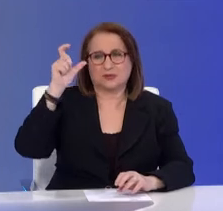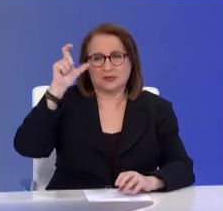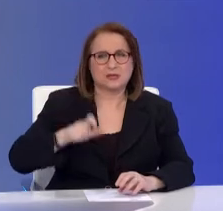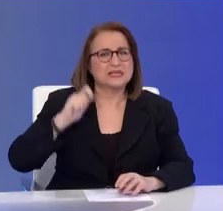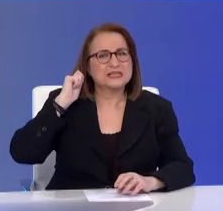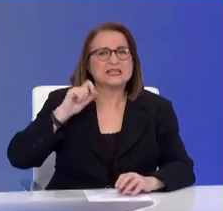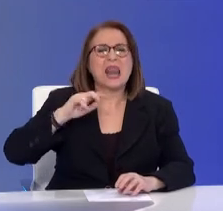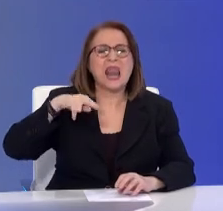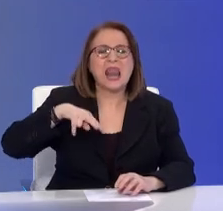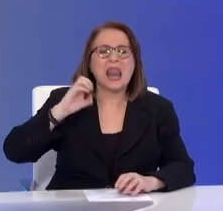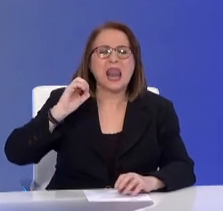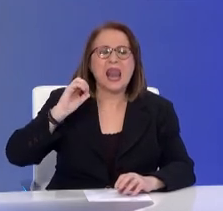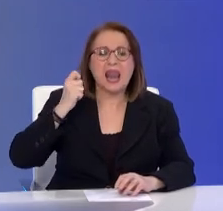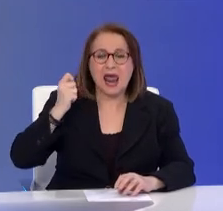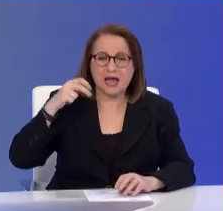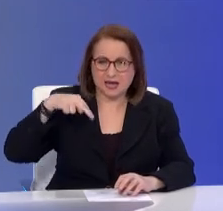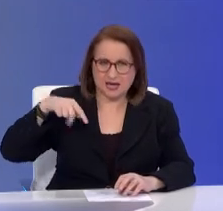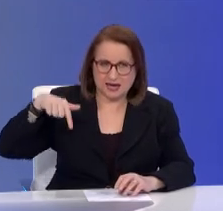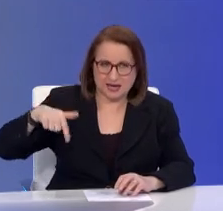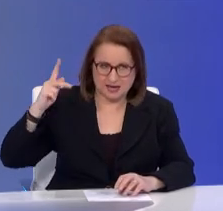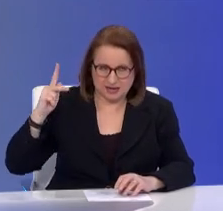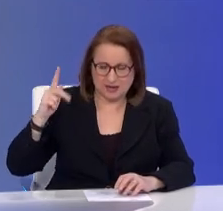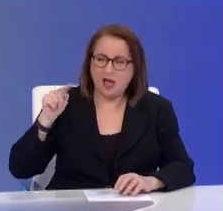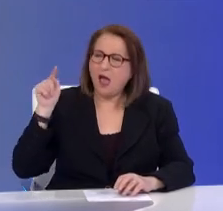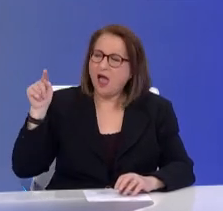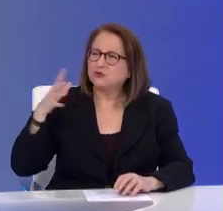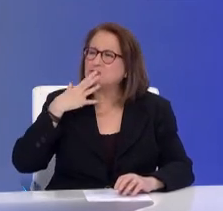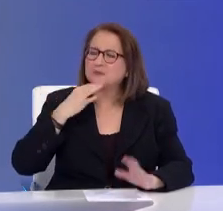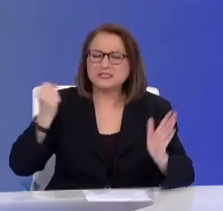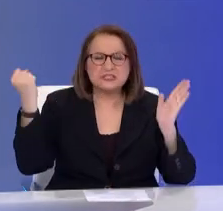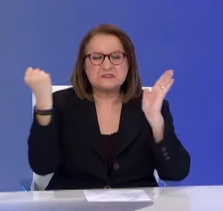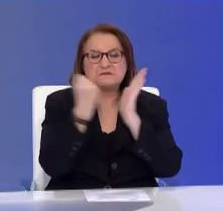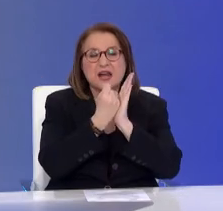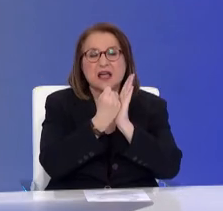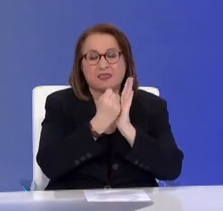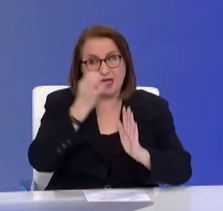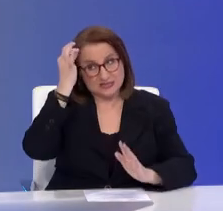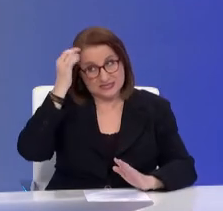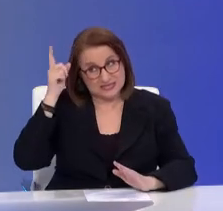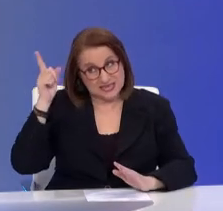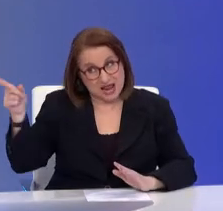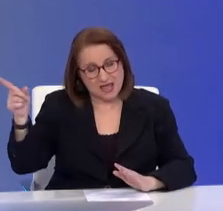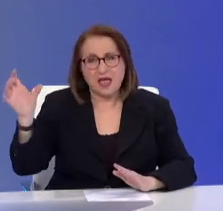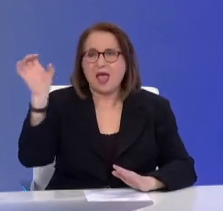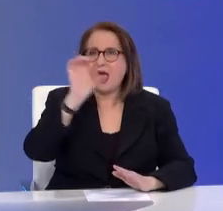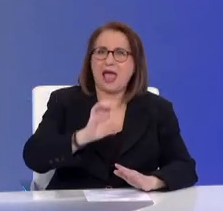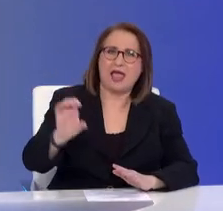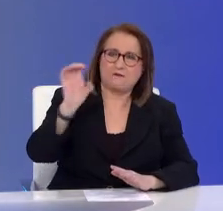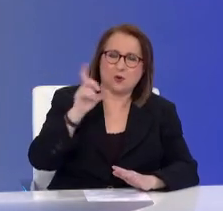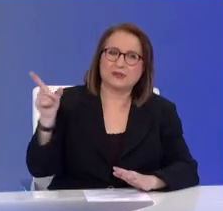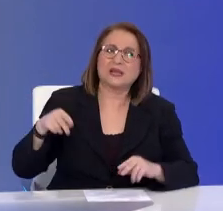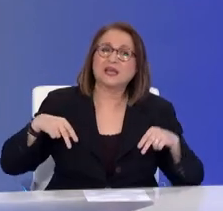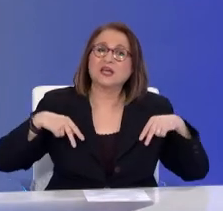Γαλλίας και της Ευρώπης. Υπήρξε Υπουργός